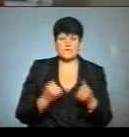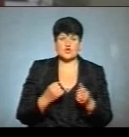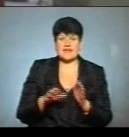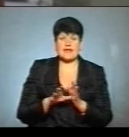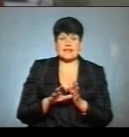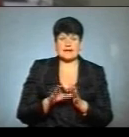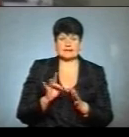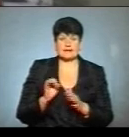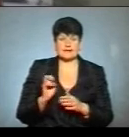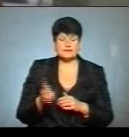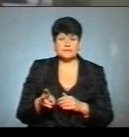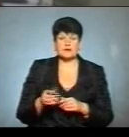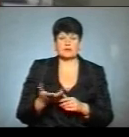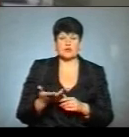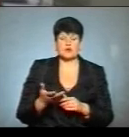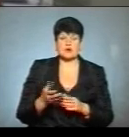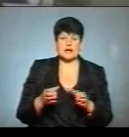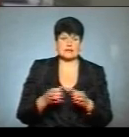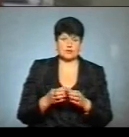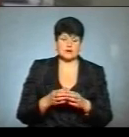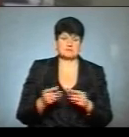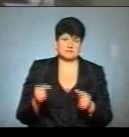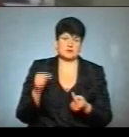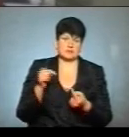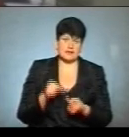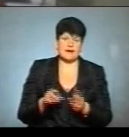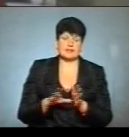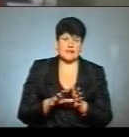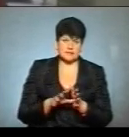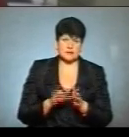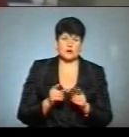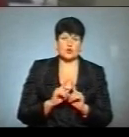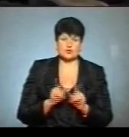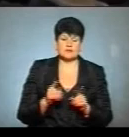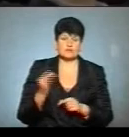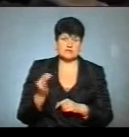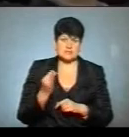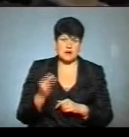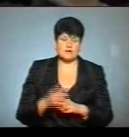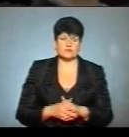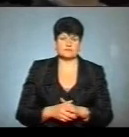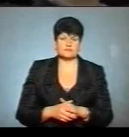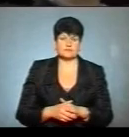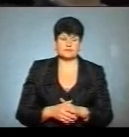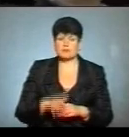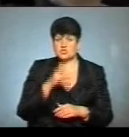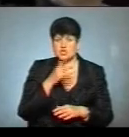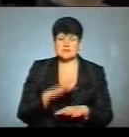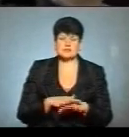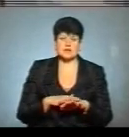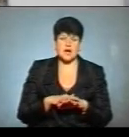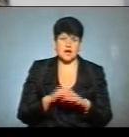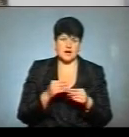водій-електрик, оскільки категорія співпадає, електрика особливо цікава. Під час ярмарку